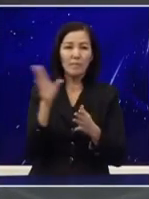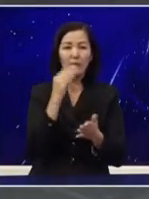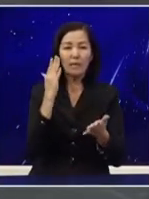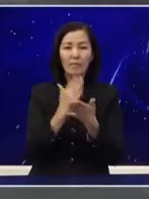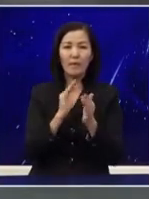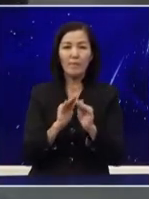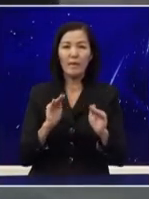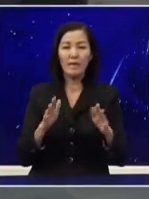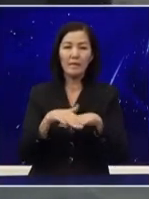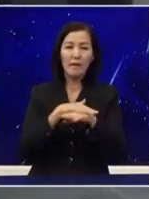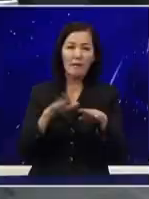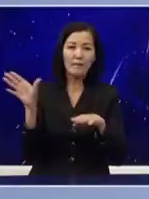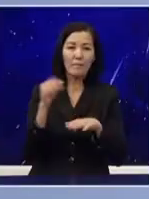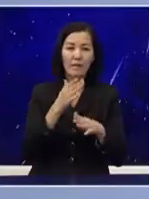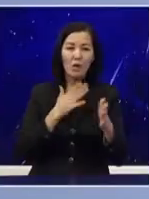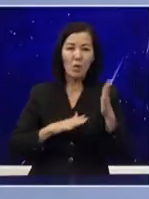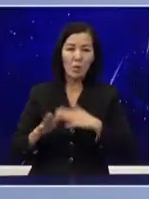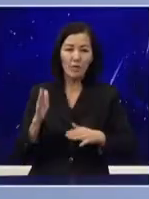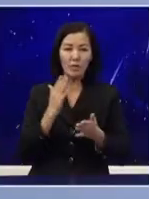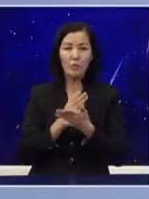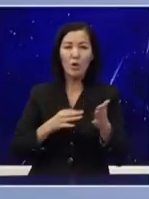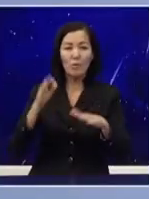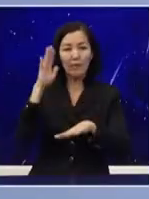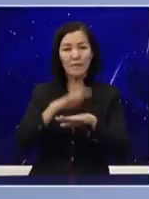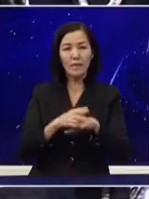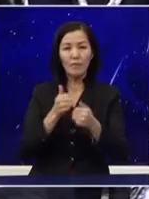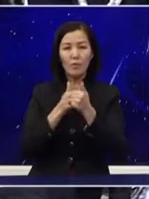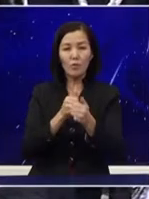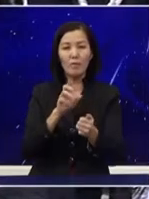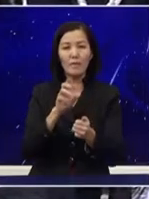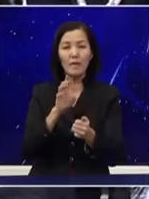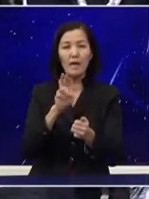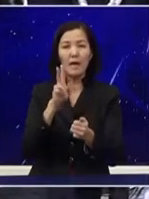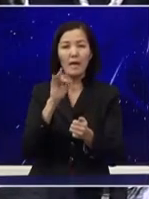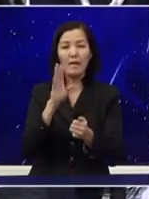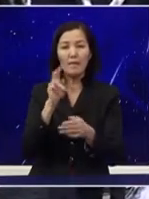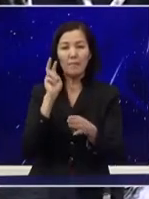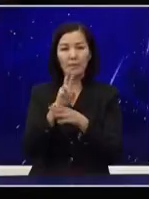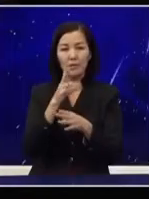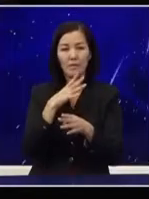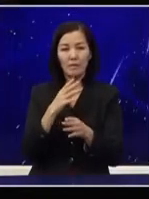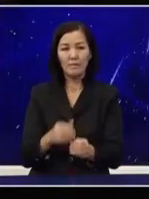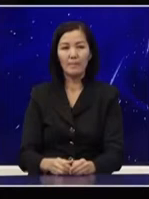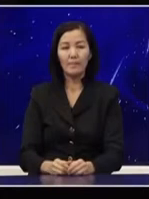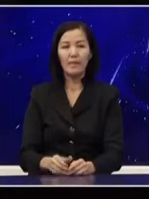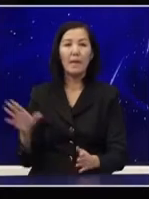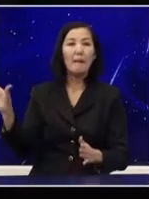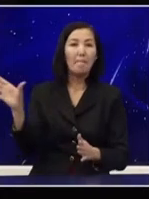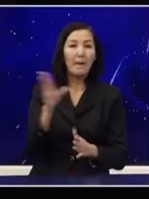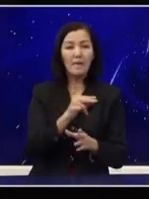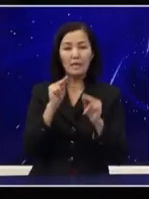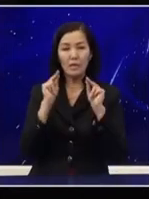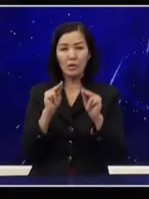да, тұрғын да риза. Қуаныштарымен облыс әкімінің орынбасары Рустам Али бөлісті. Барлықтарыңызды шын